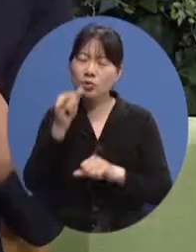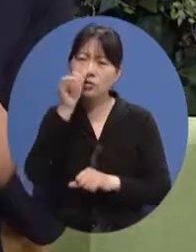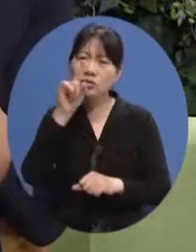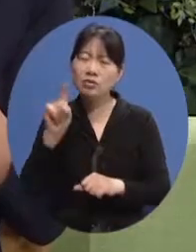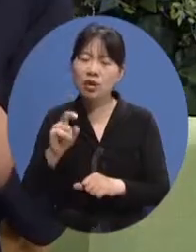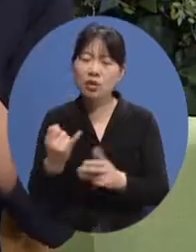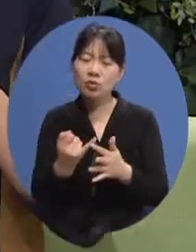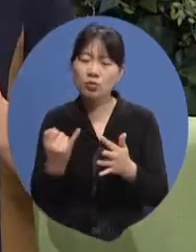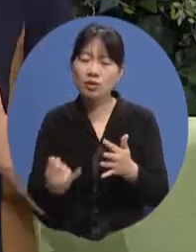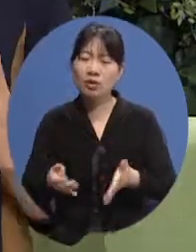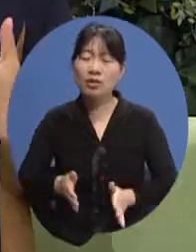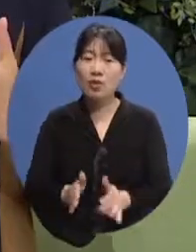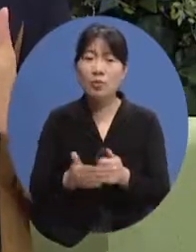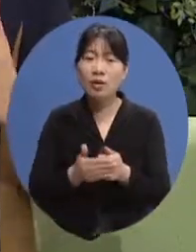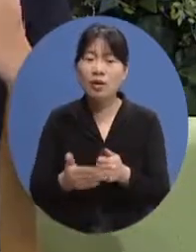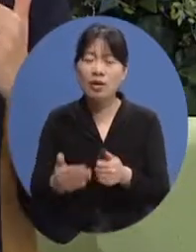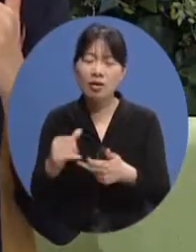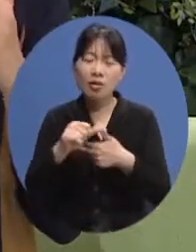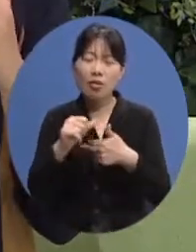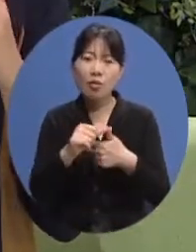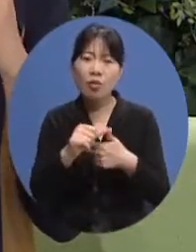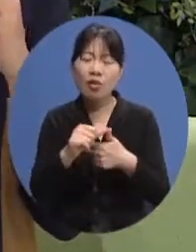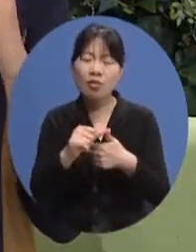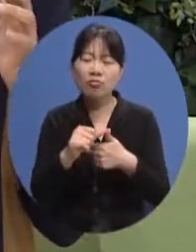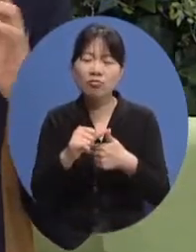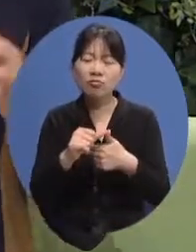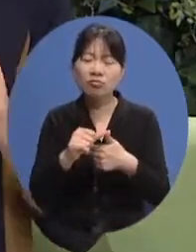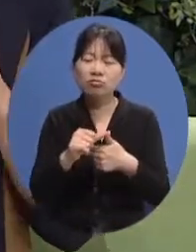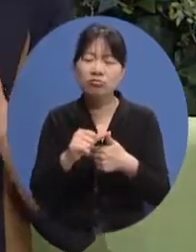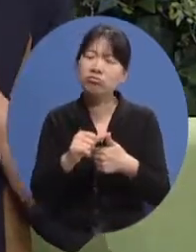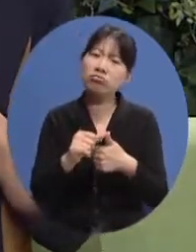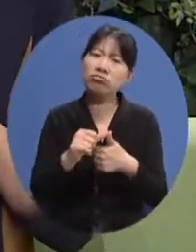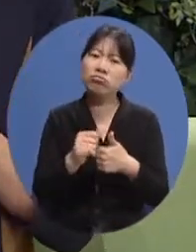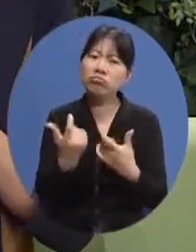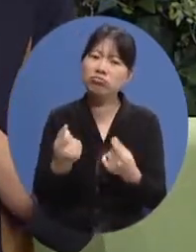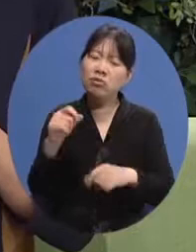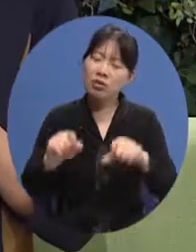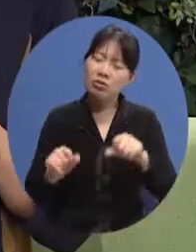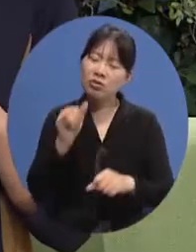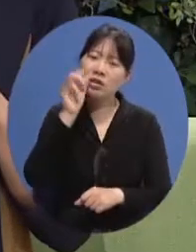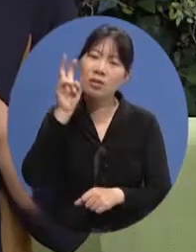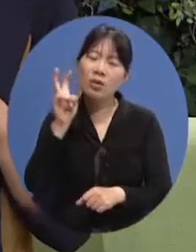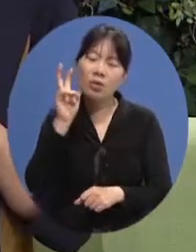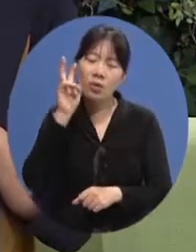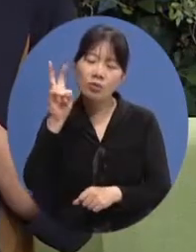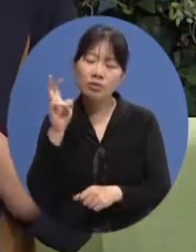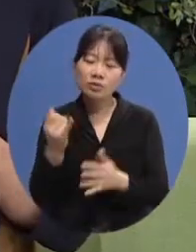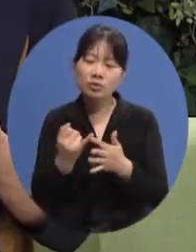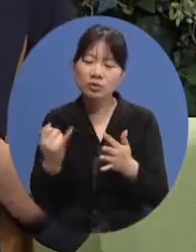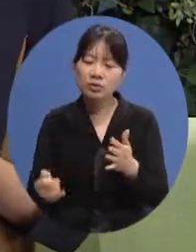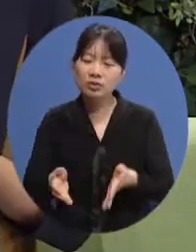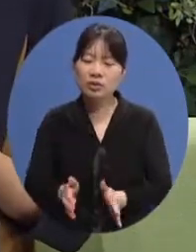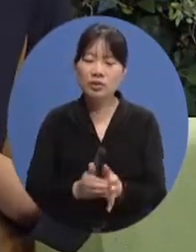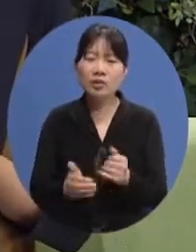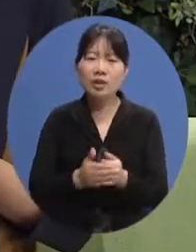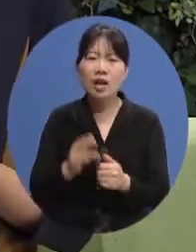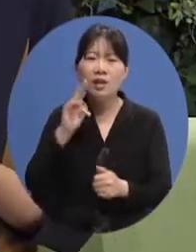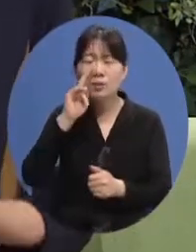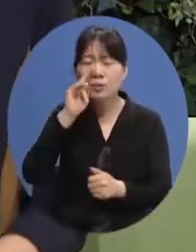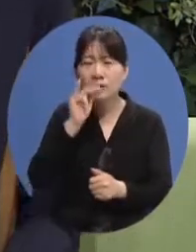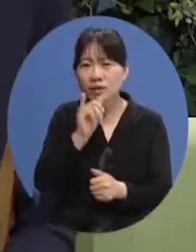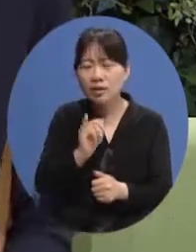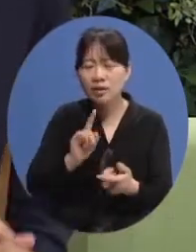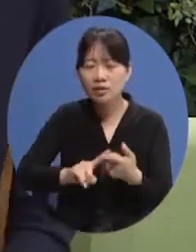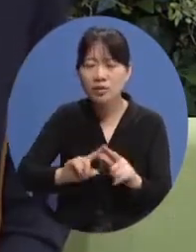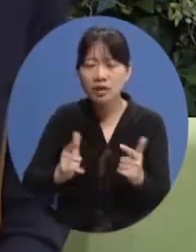선생님, 이렇게 동생이 태어나면 왜큰 위에 손이 형제들이 막 그렇잖아요. 혹시 동생이 태어나서 뭐 질투를 했다던가 뭐